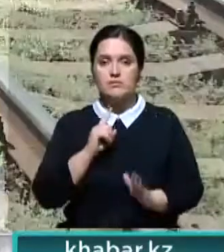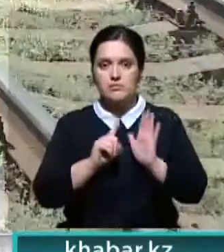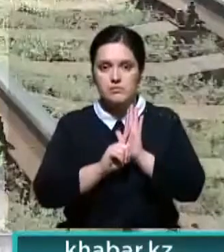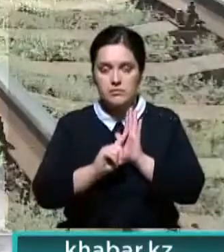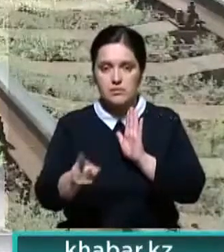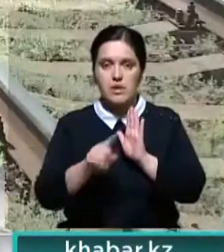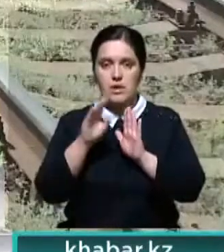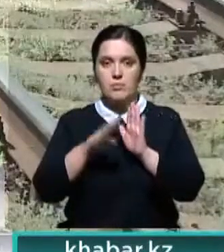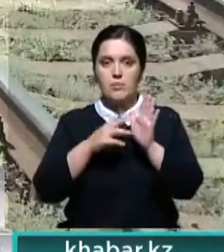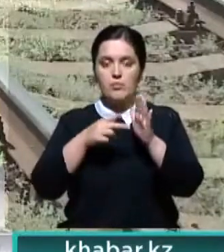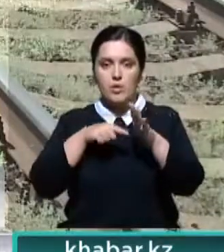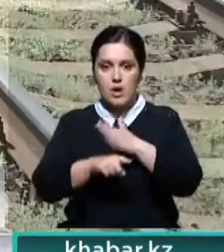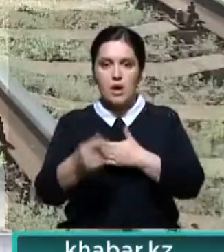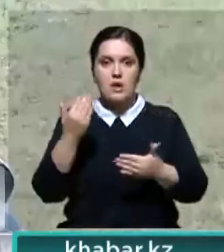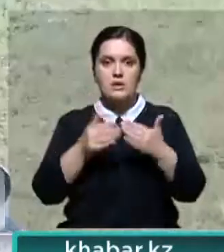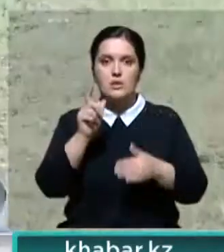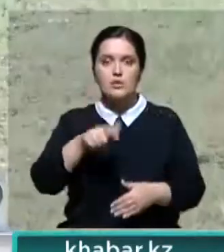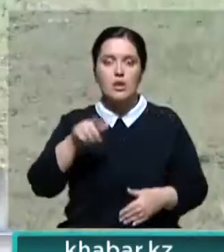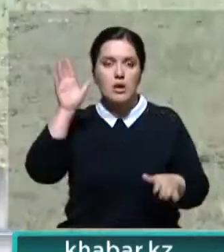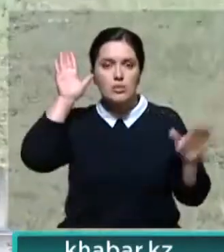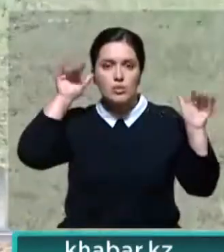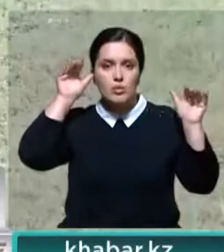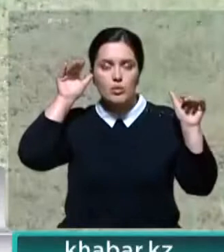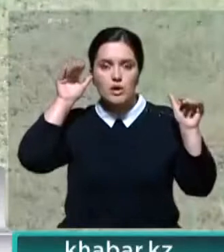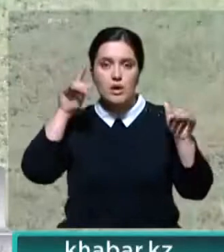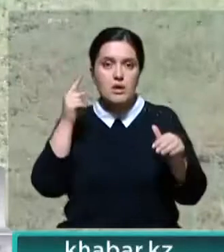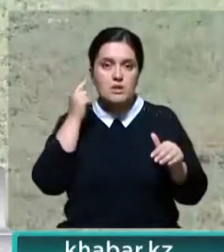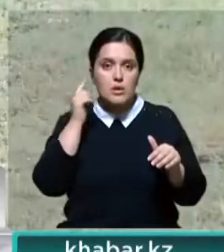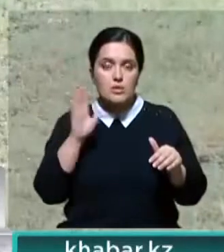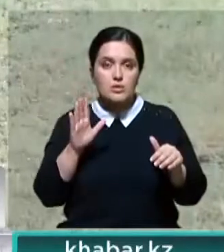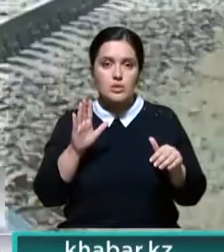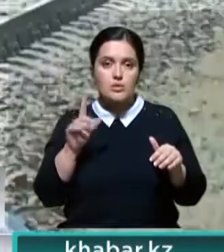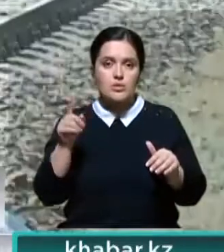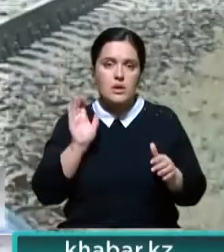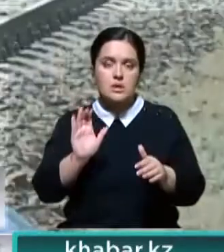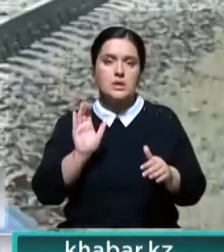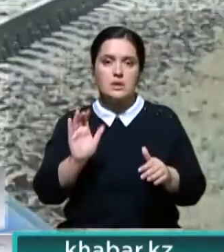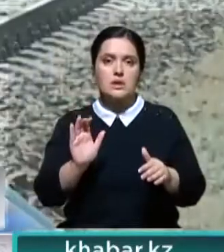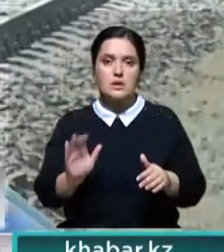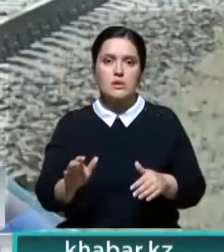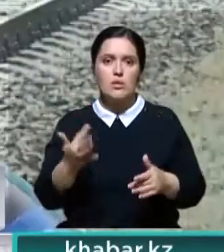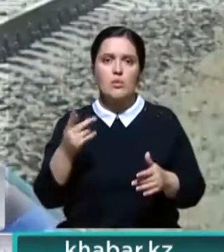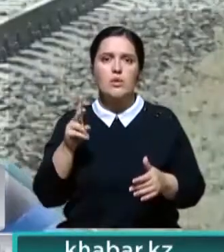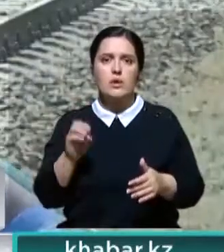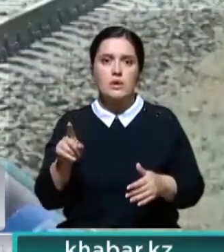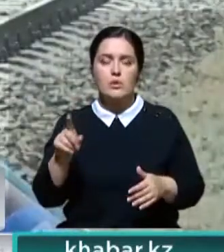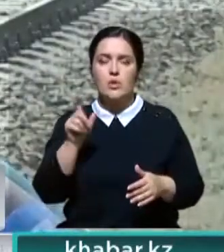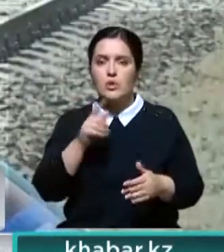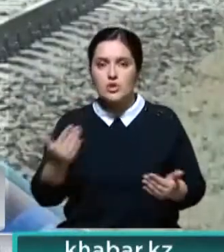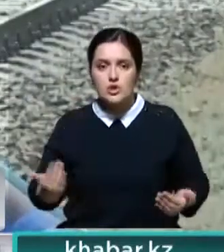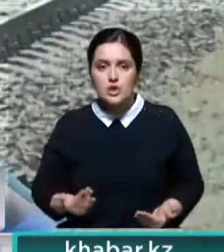под поездами. А если человек глухой будет идти? И не услышат даже, что там сигналят. Здесь уже сколько лет здесь люди